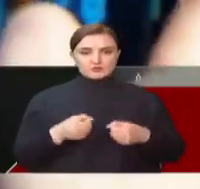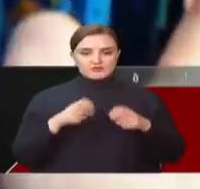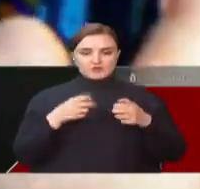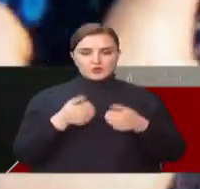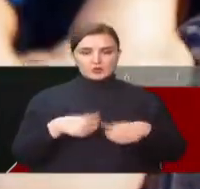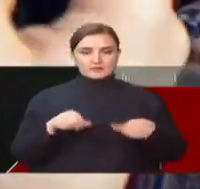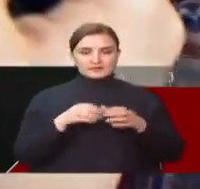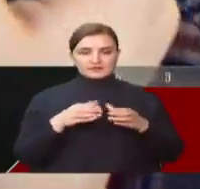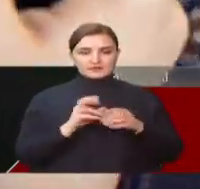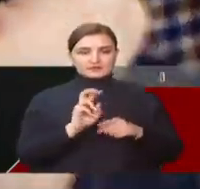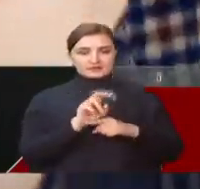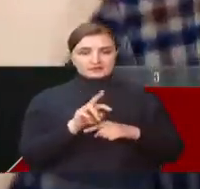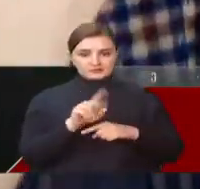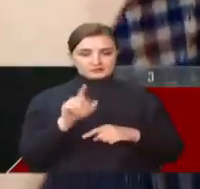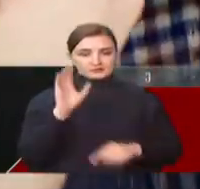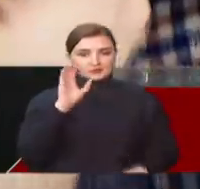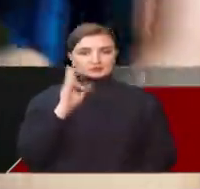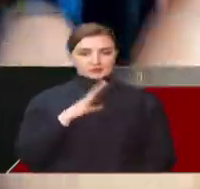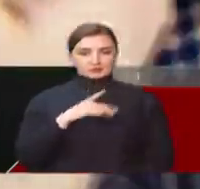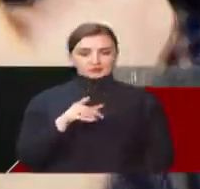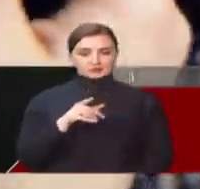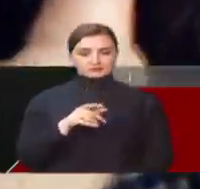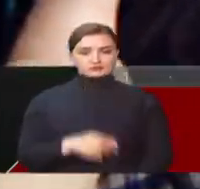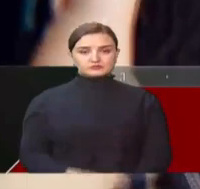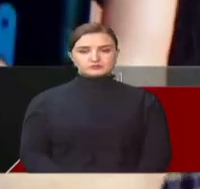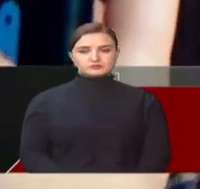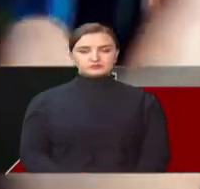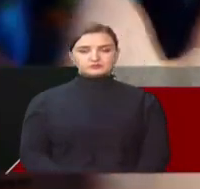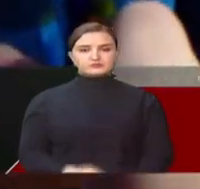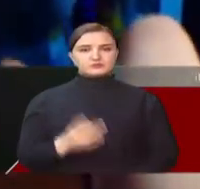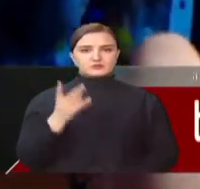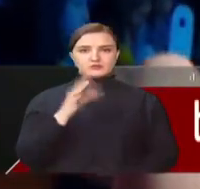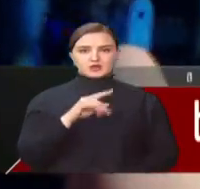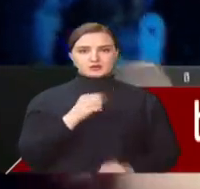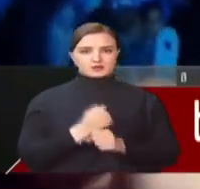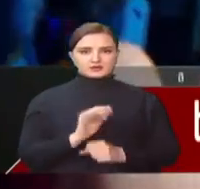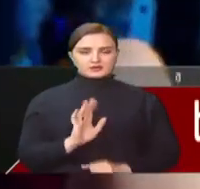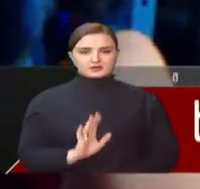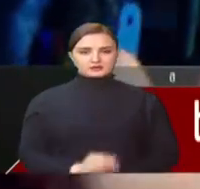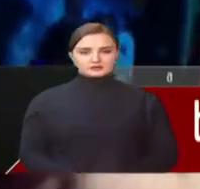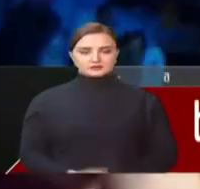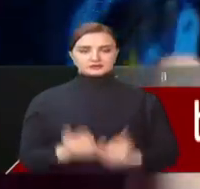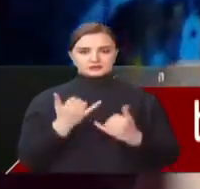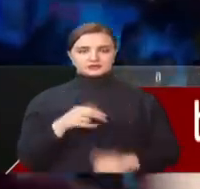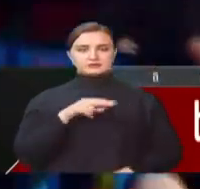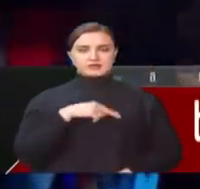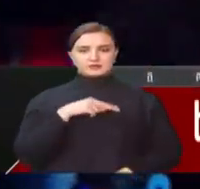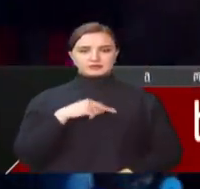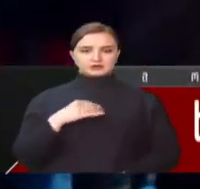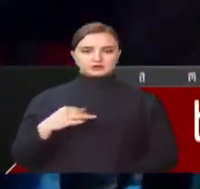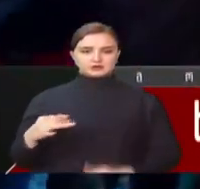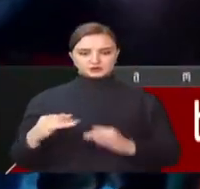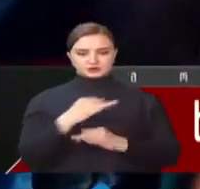კომიტეტზე და ყოფილიყავით მოსმენა, აი გავსწრებოდით ამ მოსმენას, მაგრამ ეს არ დაუშვეს. დღეს პარლამენტში მსჯელობენ